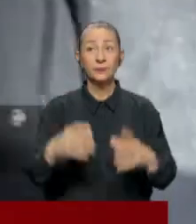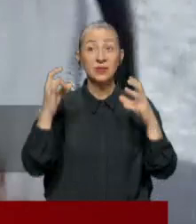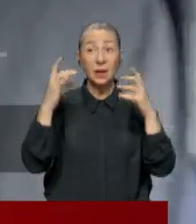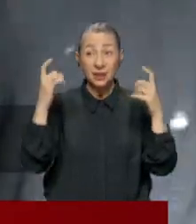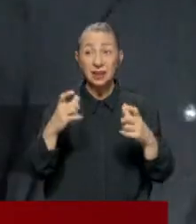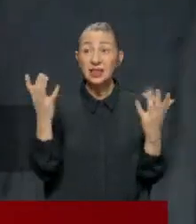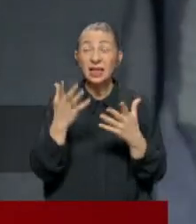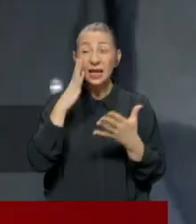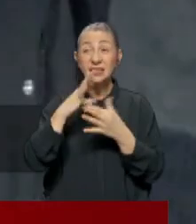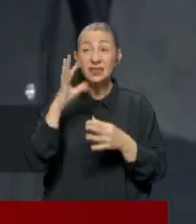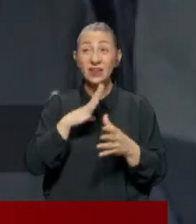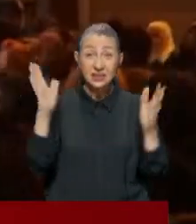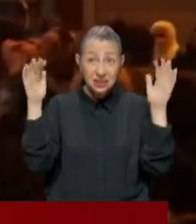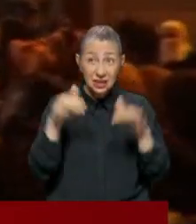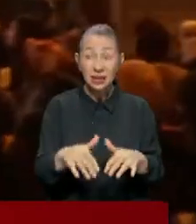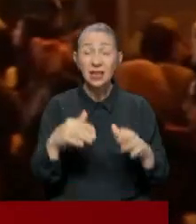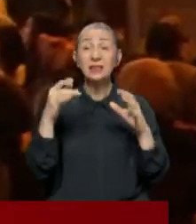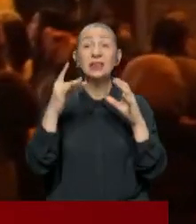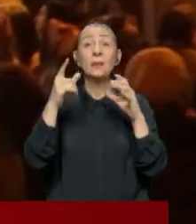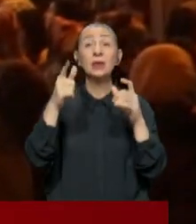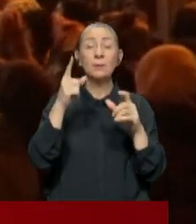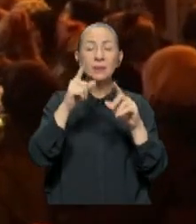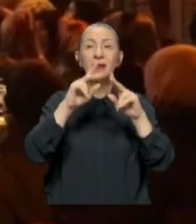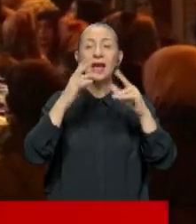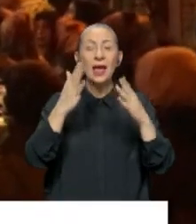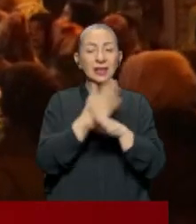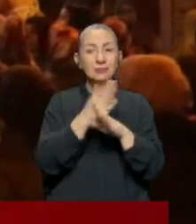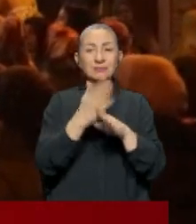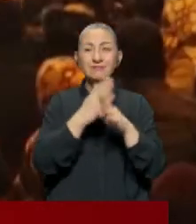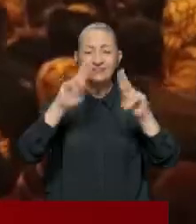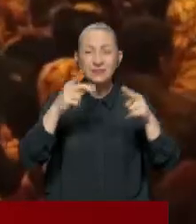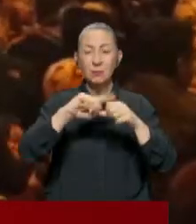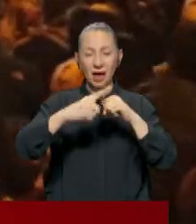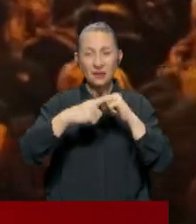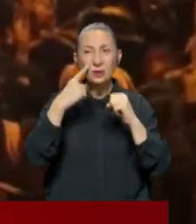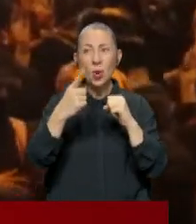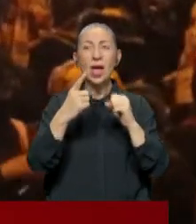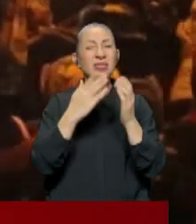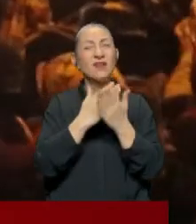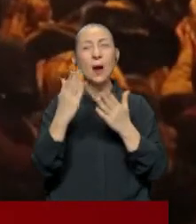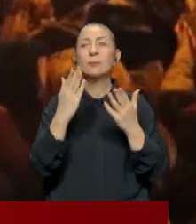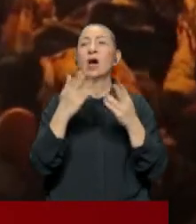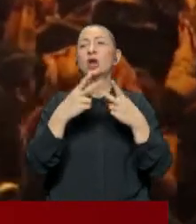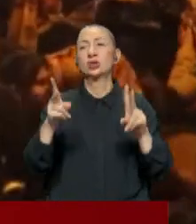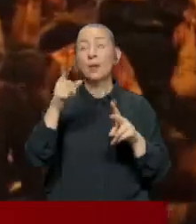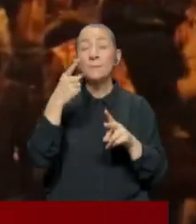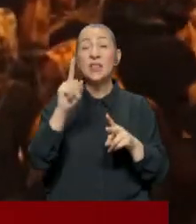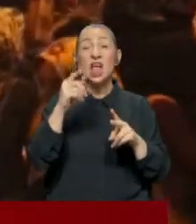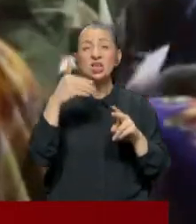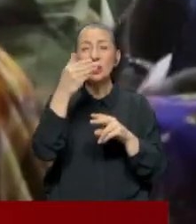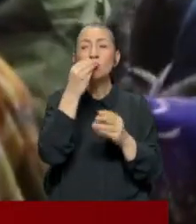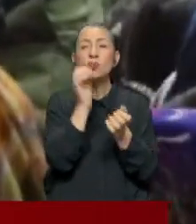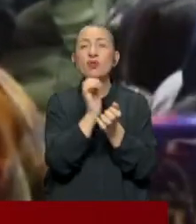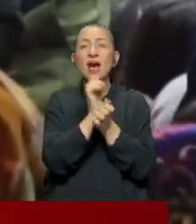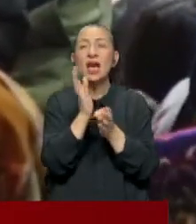Diyarbakır'da ne kadar insan varsa geldi. Diyarbakır'da bir züccaciye bir hafta sürecek indirimle açıldı. Dışarıda binlerce liraya satılan